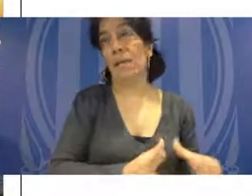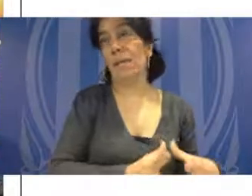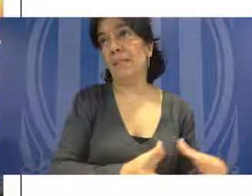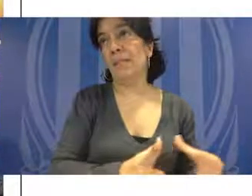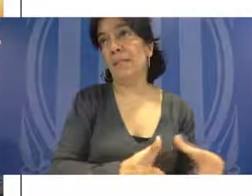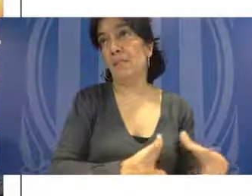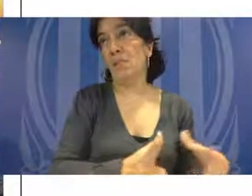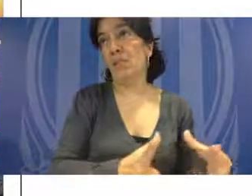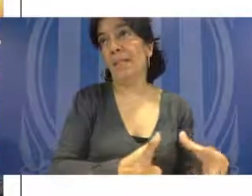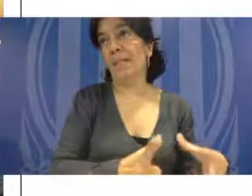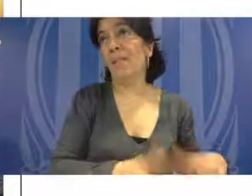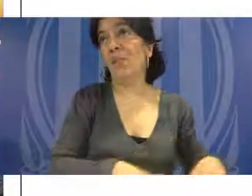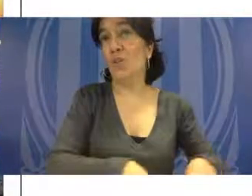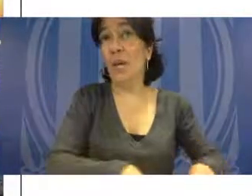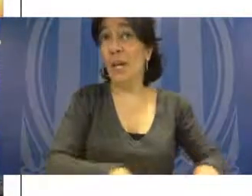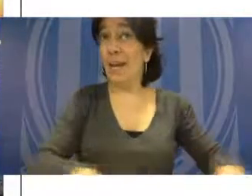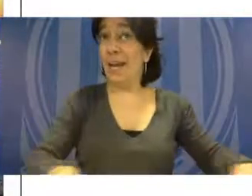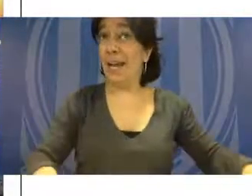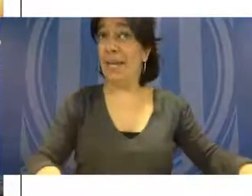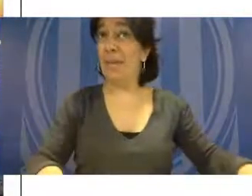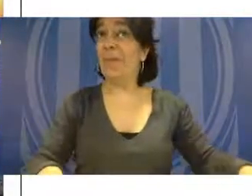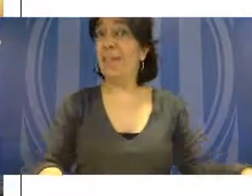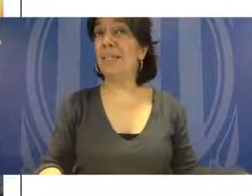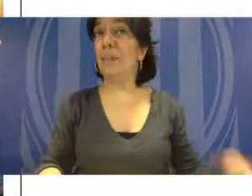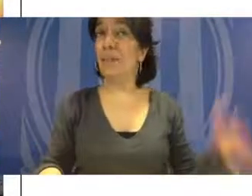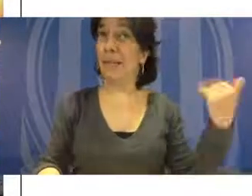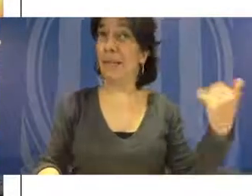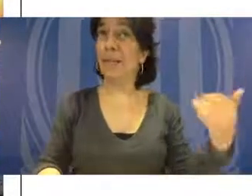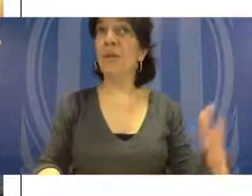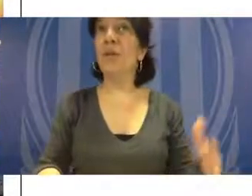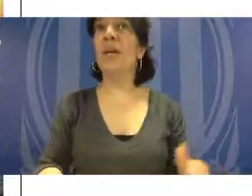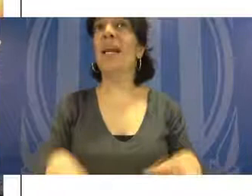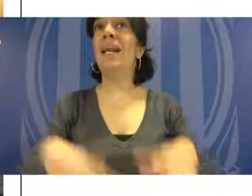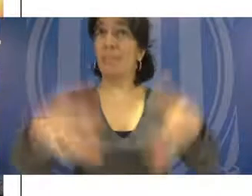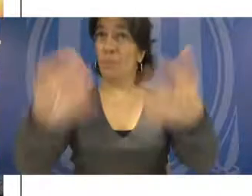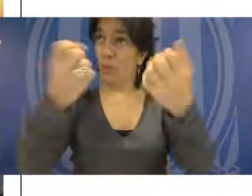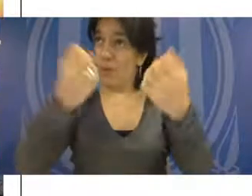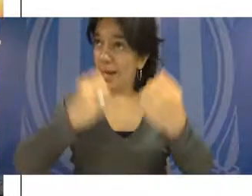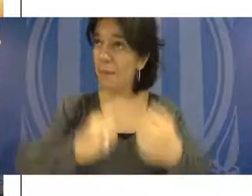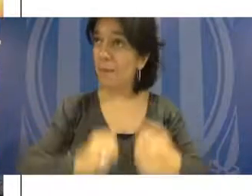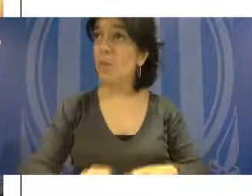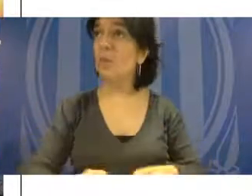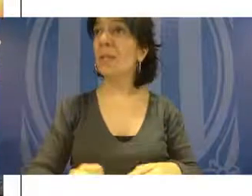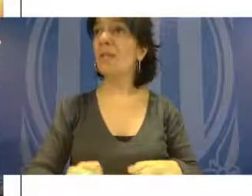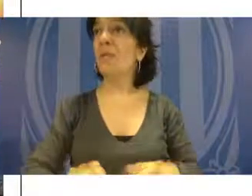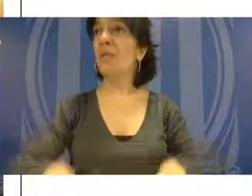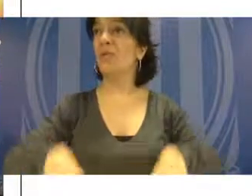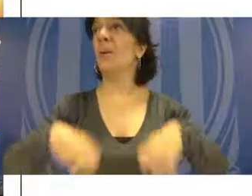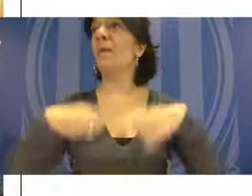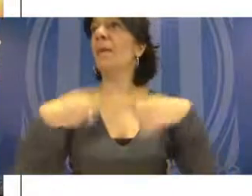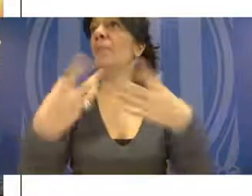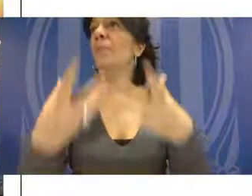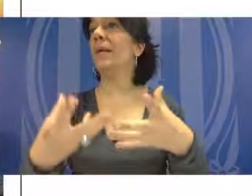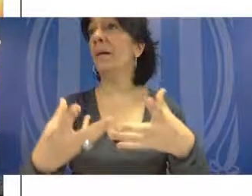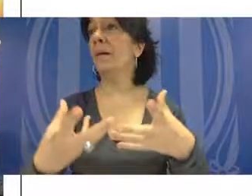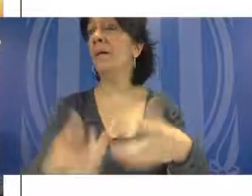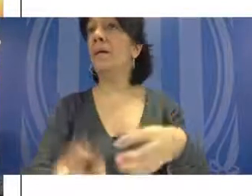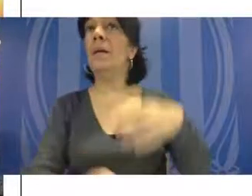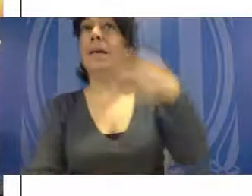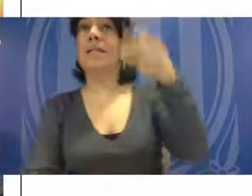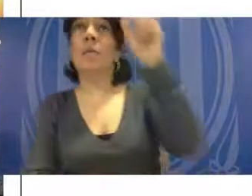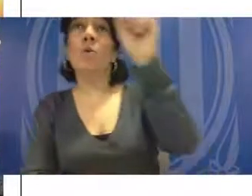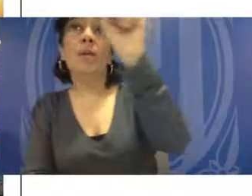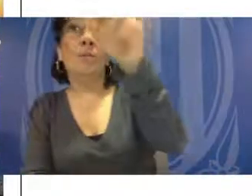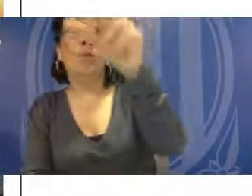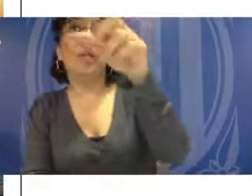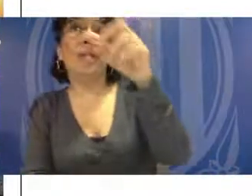a través dels nostres seguidors en aquella mateixa setmana anterior, les bolquem en l'ordinador i les tornem a republicar.